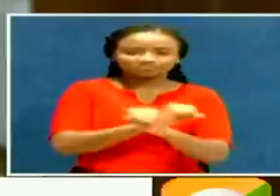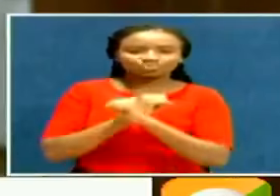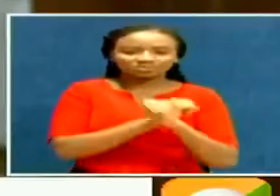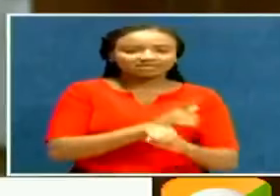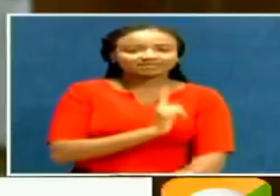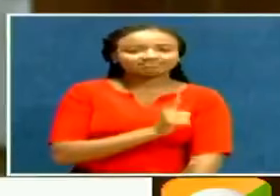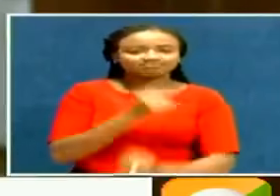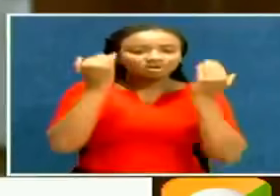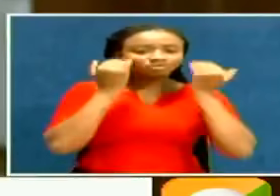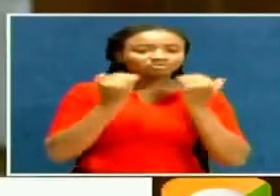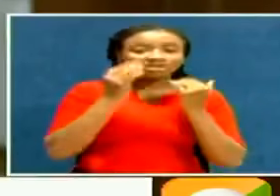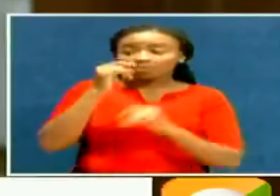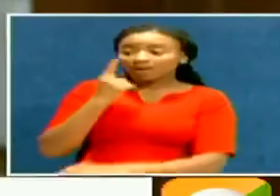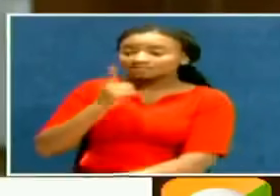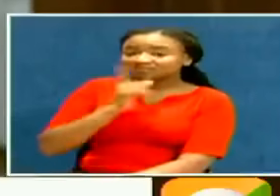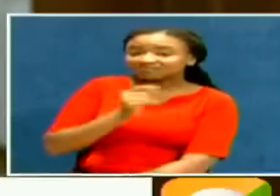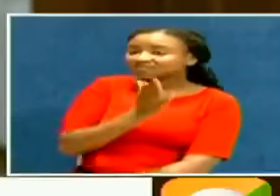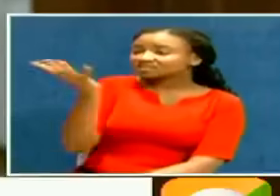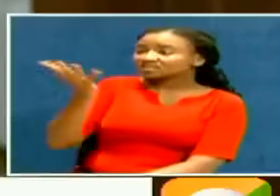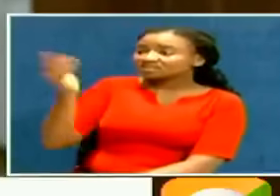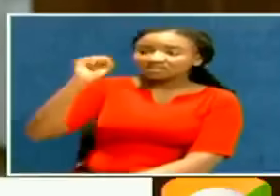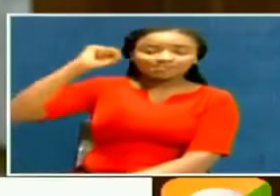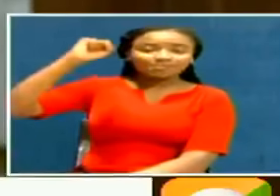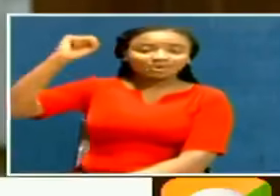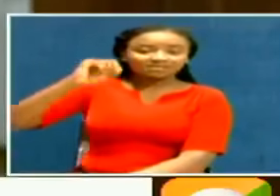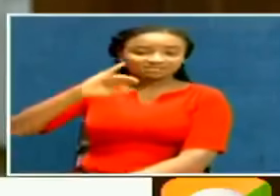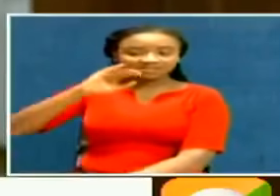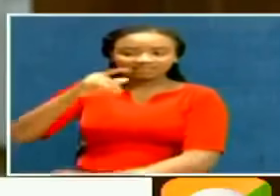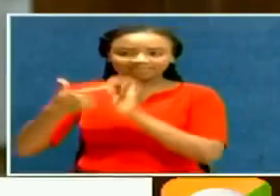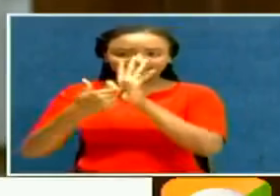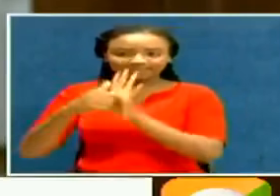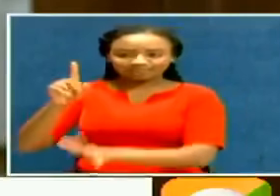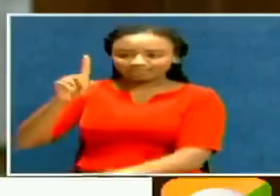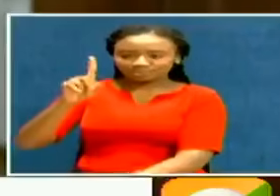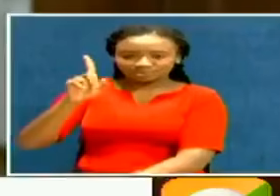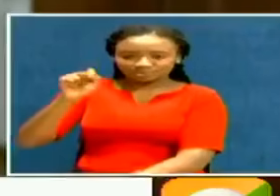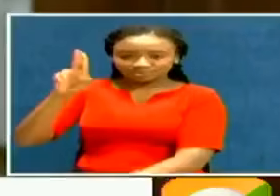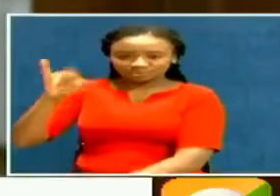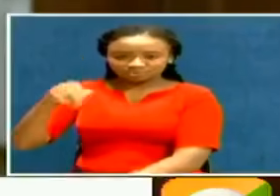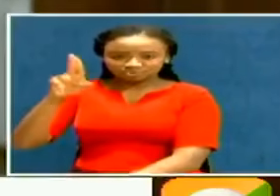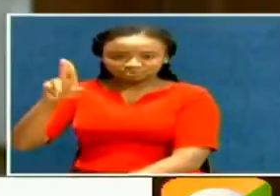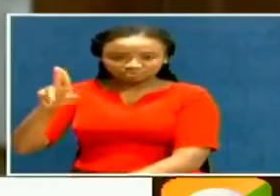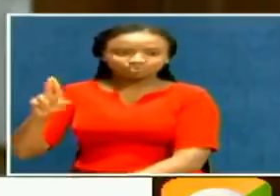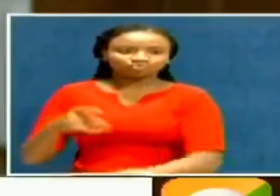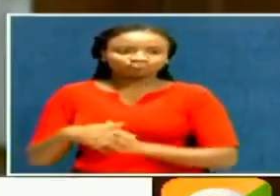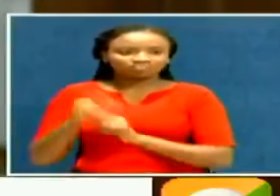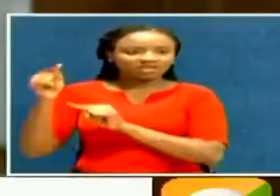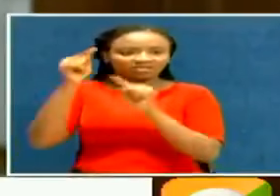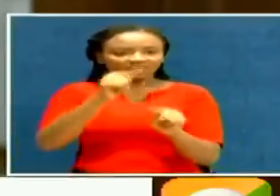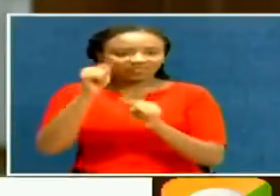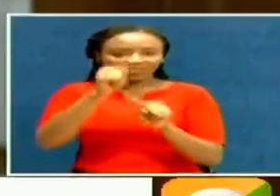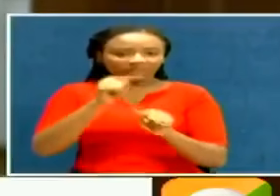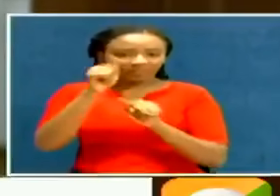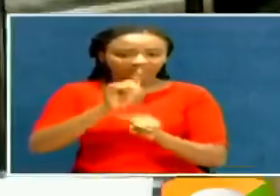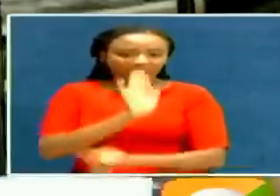Jubilee Party, threatening judicial officers that they may lose their security, Honorable Speaker, if they